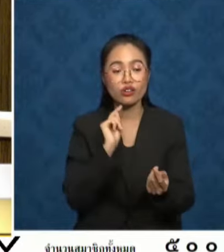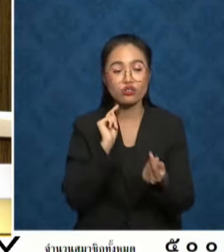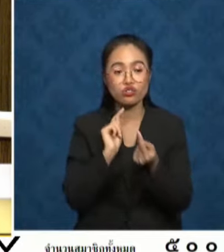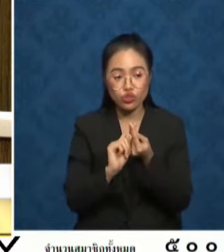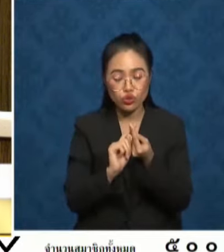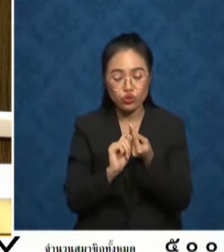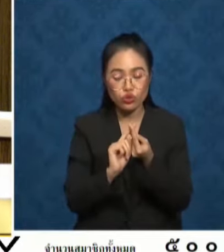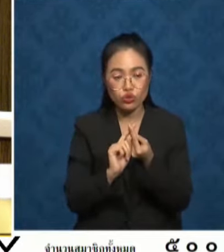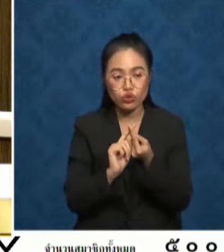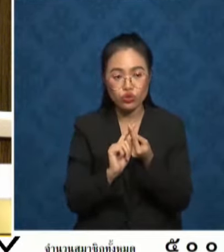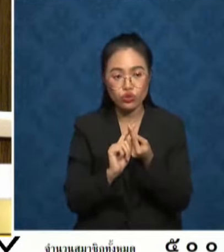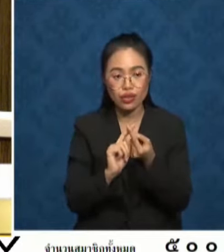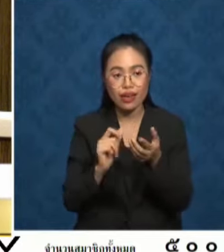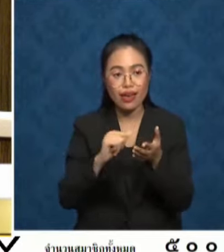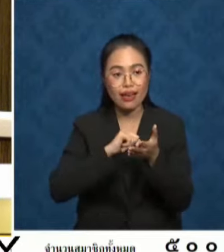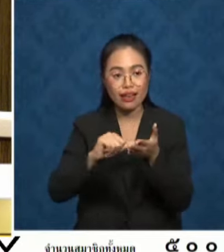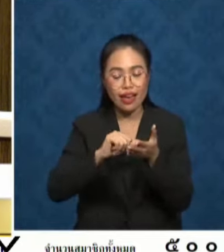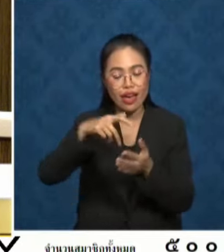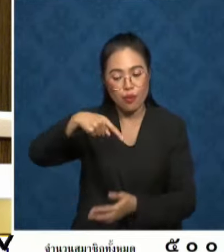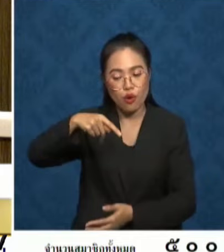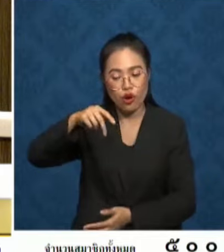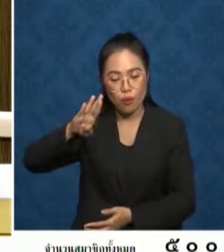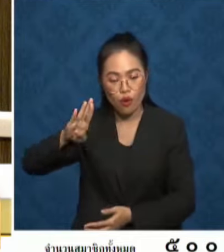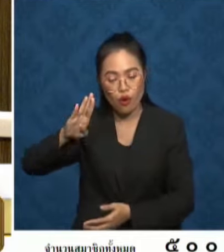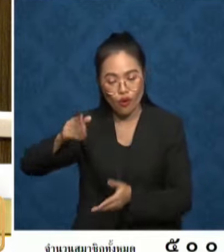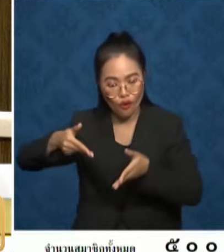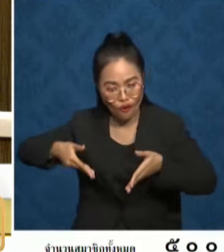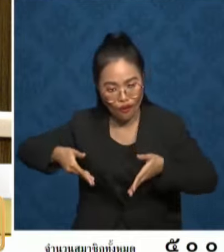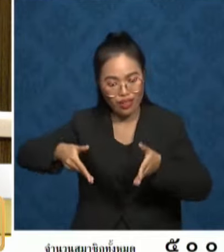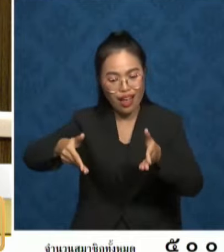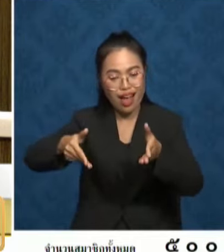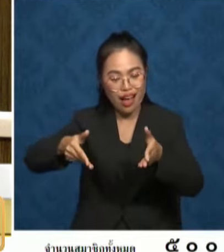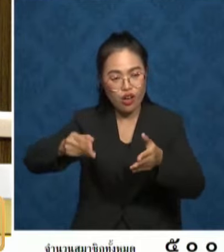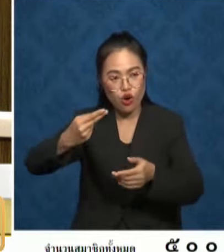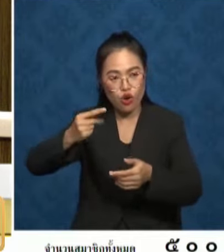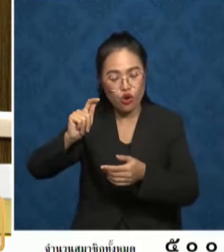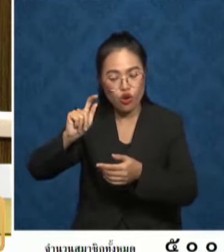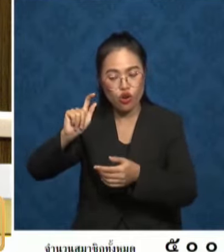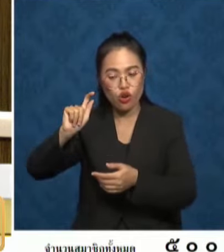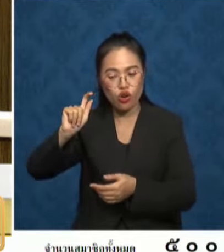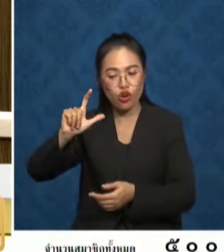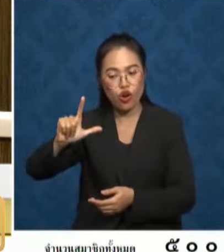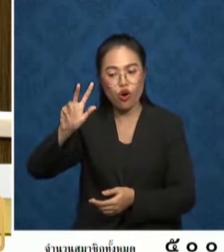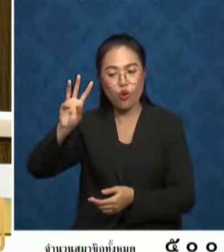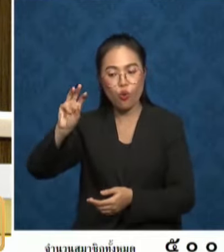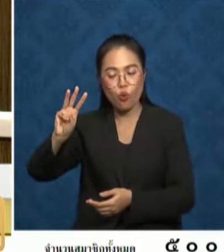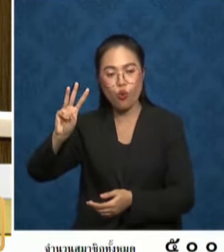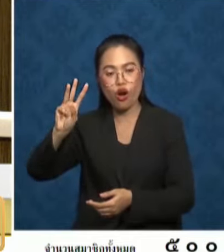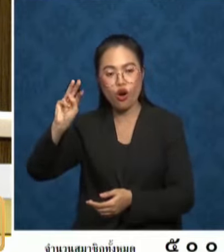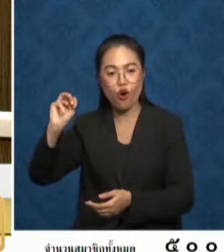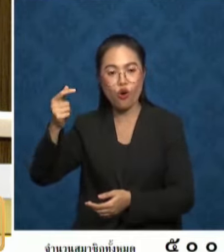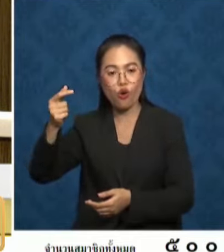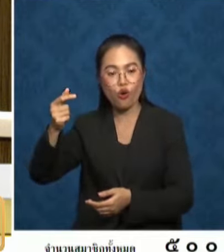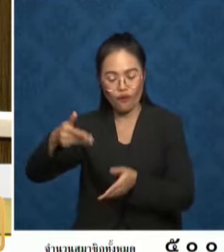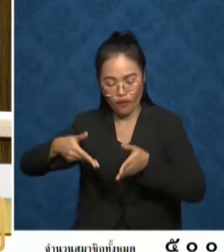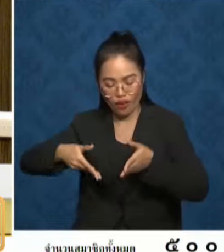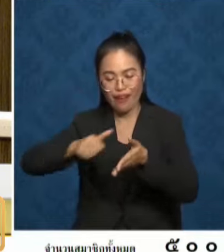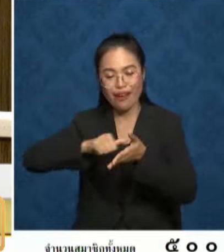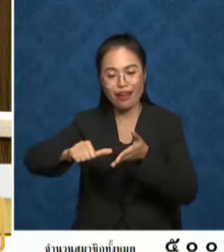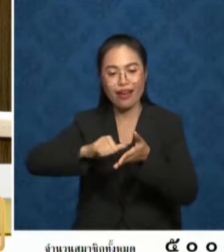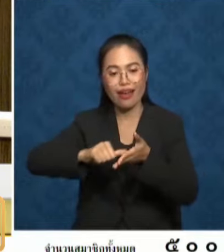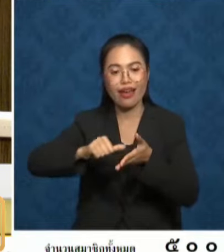ไปแก้ร่างพ.ร.บทางหลวงและขนสรงเนี่ยอันนี้เี่จำเป็นอย่างยิ่งขอให้ท่านนะครับได้รีบดำเนินการนะครับทำใน